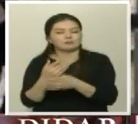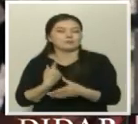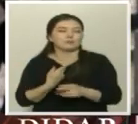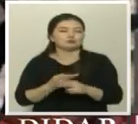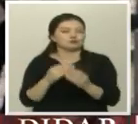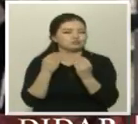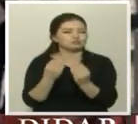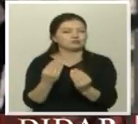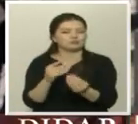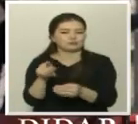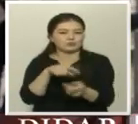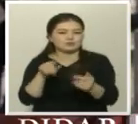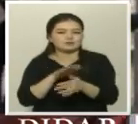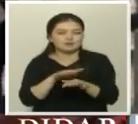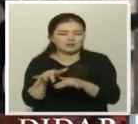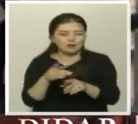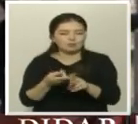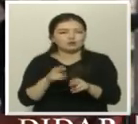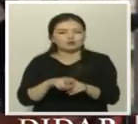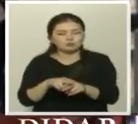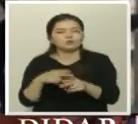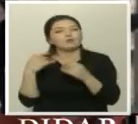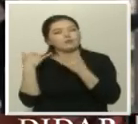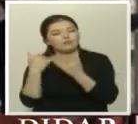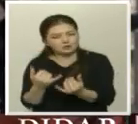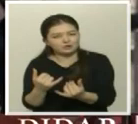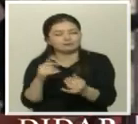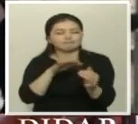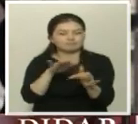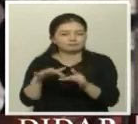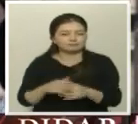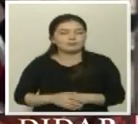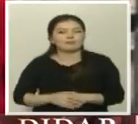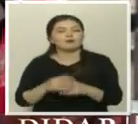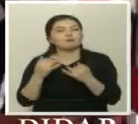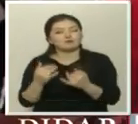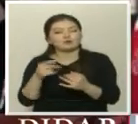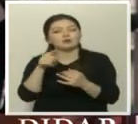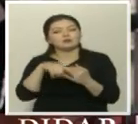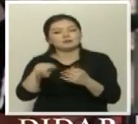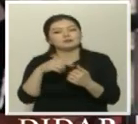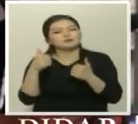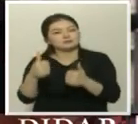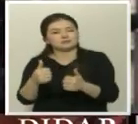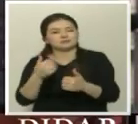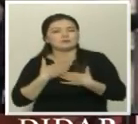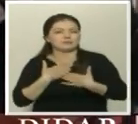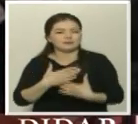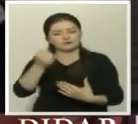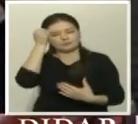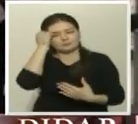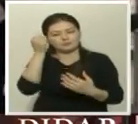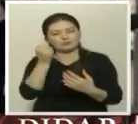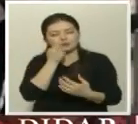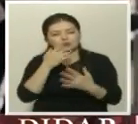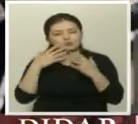қуанышы, емделіп шыққан сәбидің күлкісі, сіздердің алатын алғыстарыңыз мол болсын. Осындай